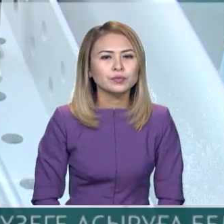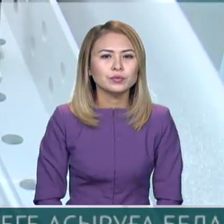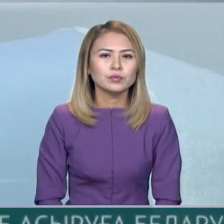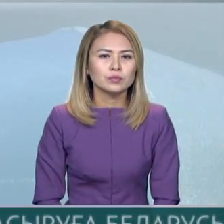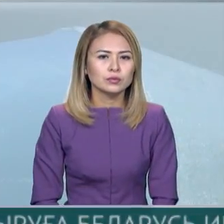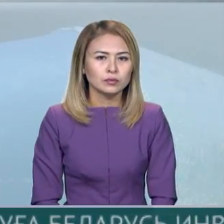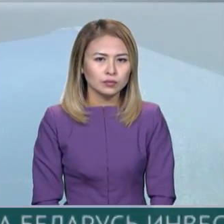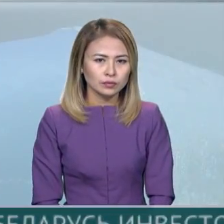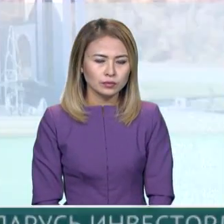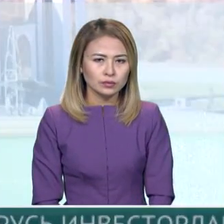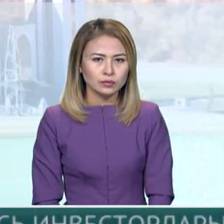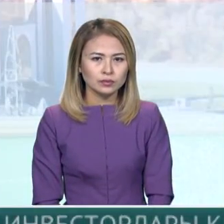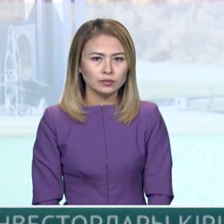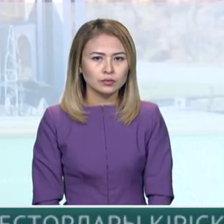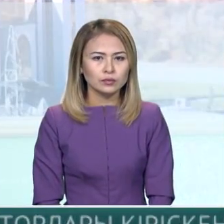істейді.